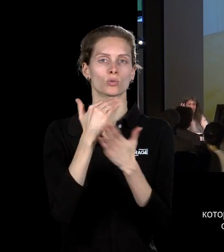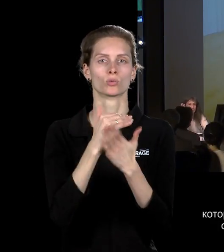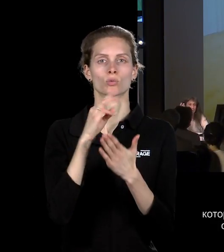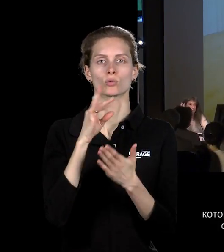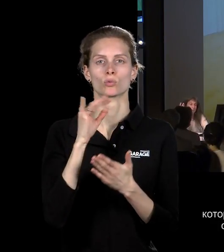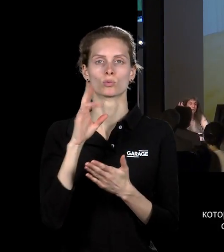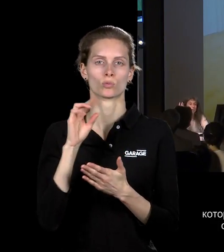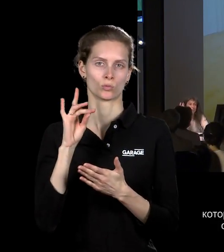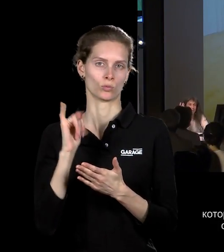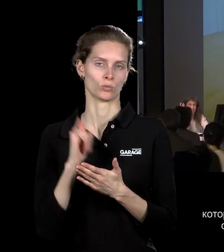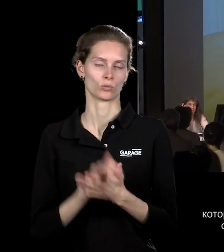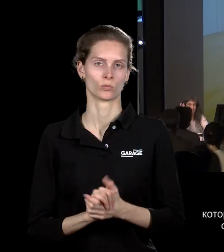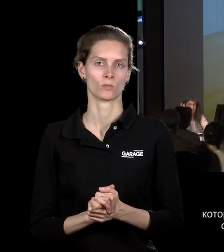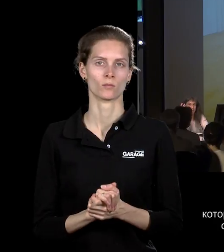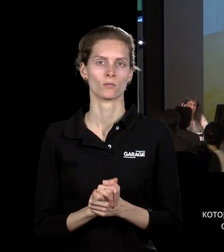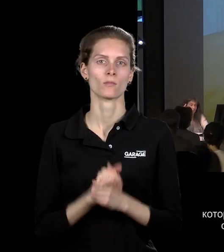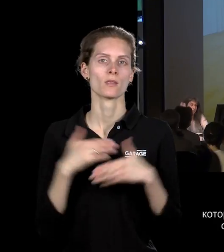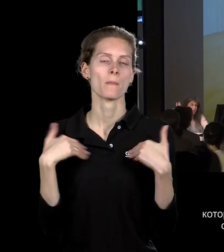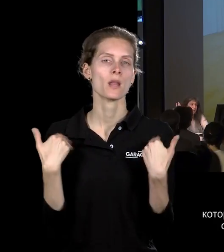предполагает структурированность,